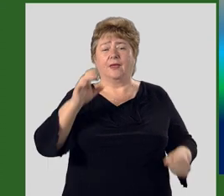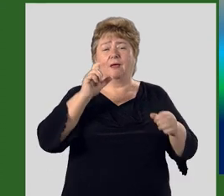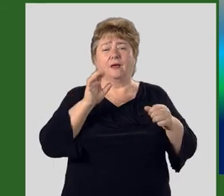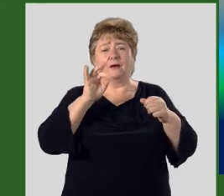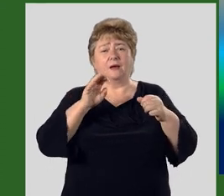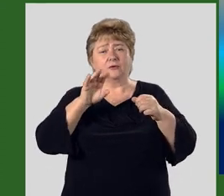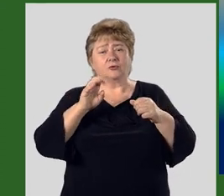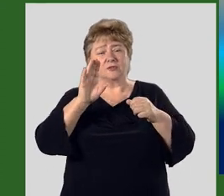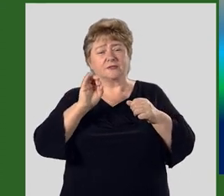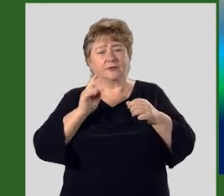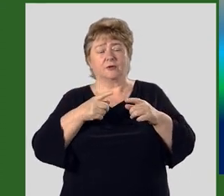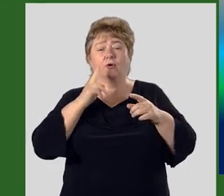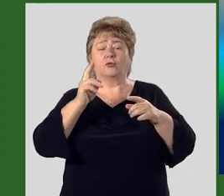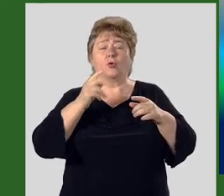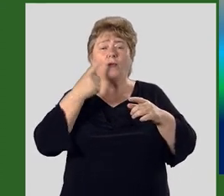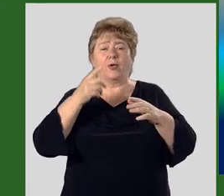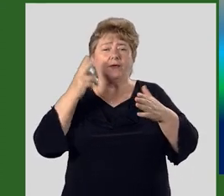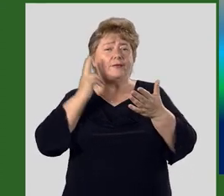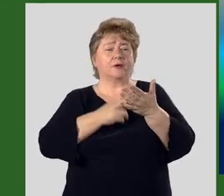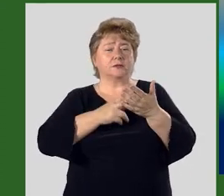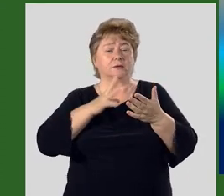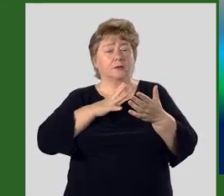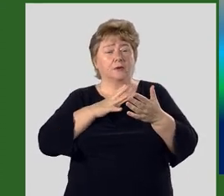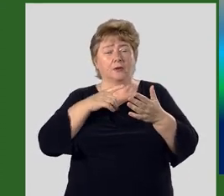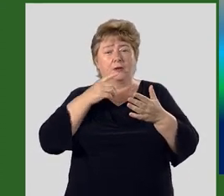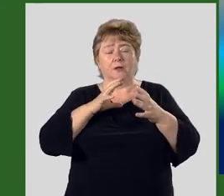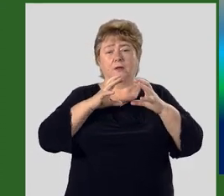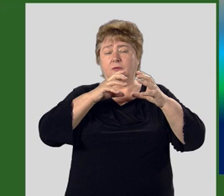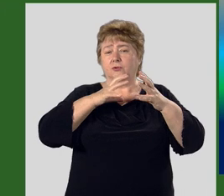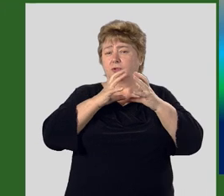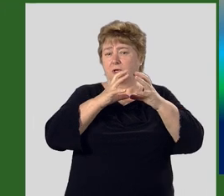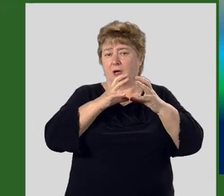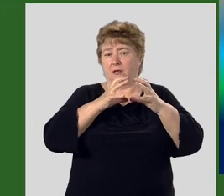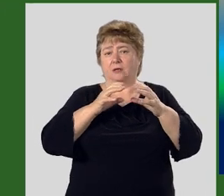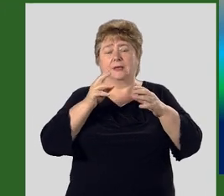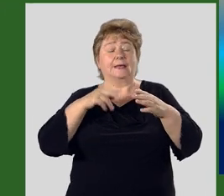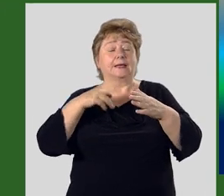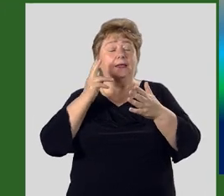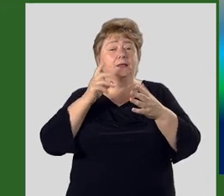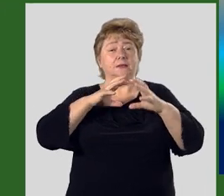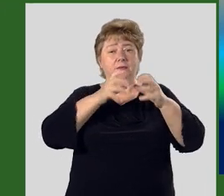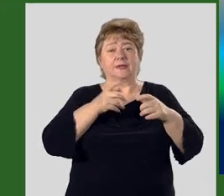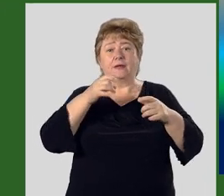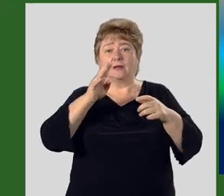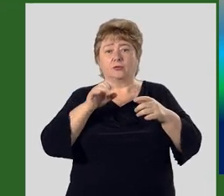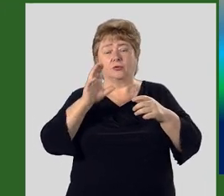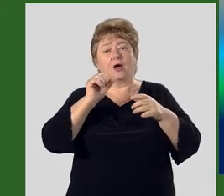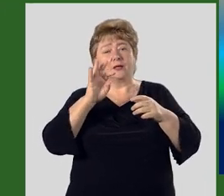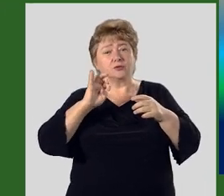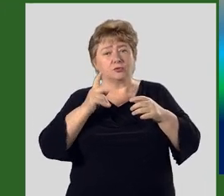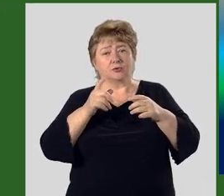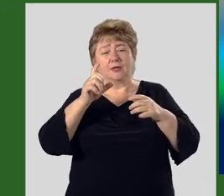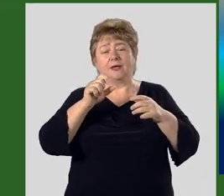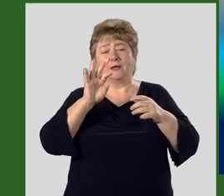Эратосфен. Кто первым привел доказательства шарообразности Земли? Геродот,